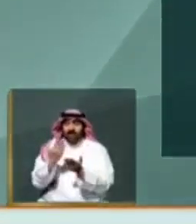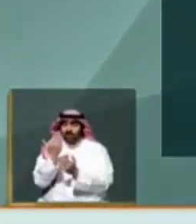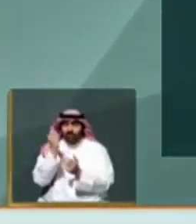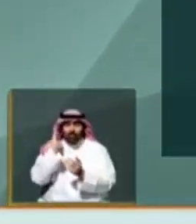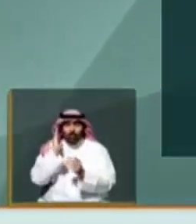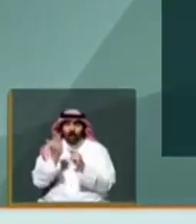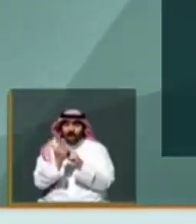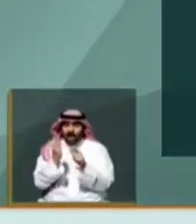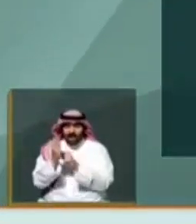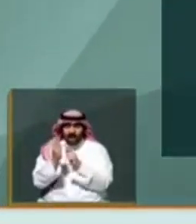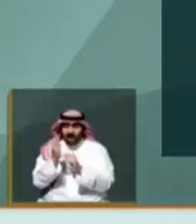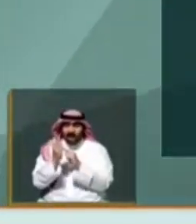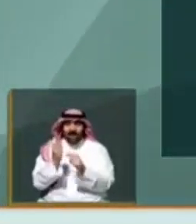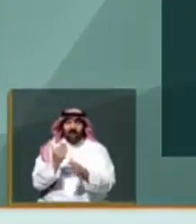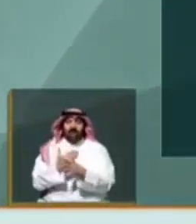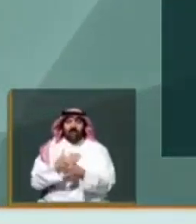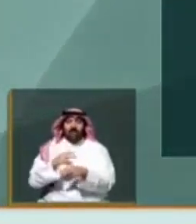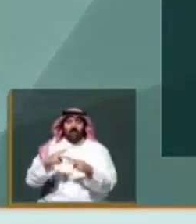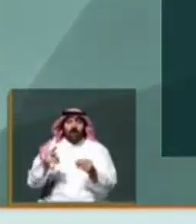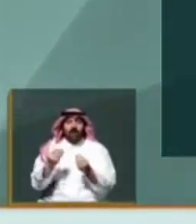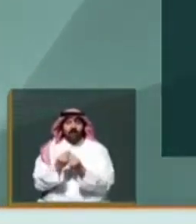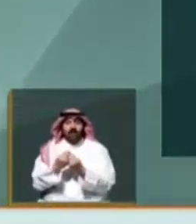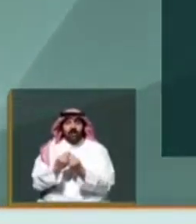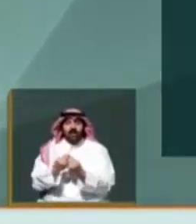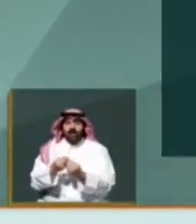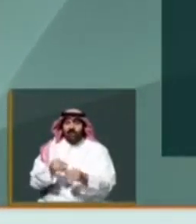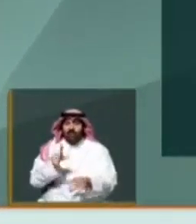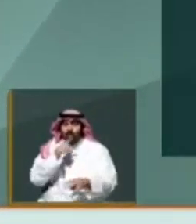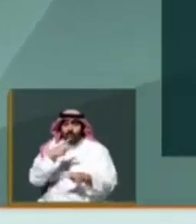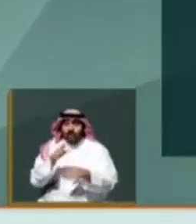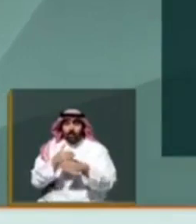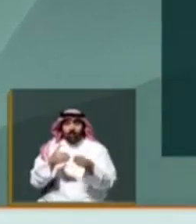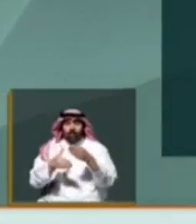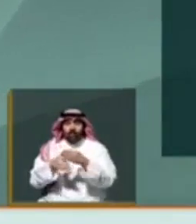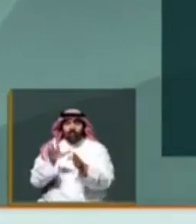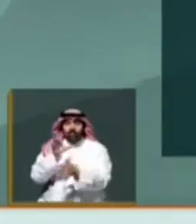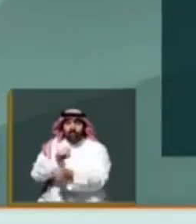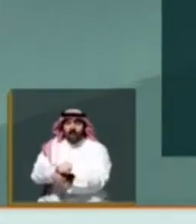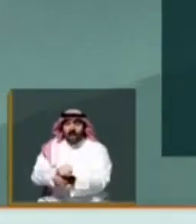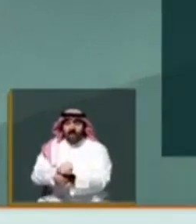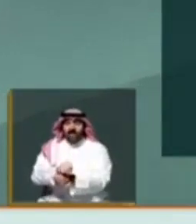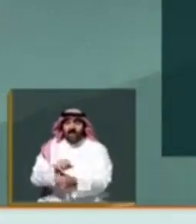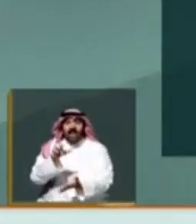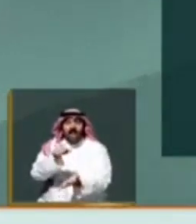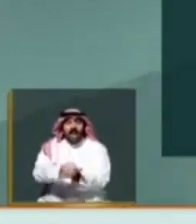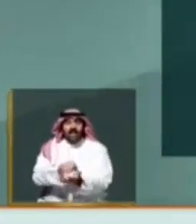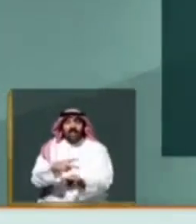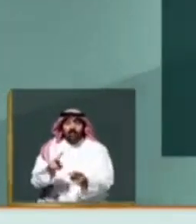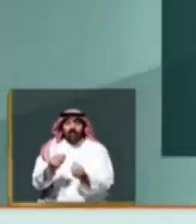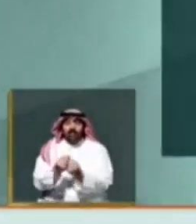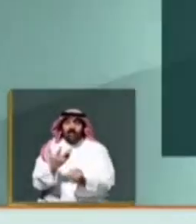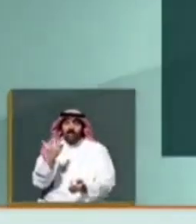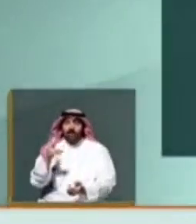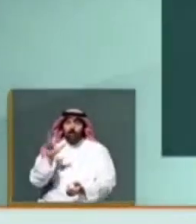عملية مختلفة، كما بلغ إجمالي عدد متصفحي المشاريع المتاحة للحجز عبر التطبيق أكثر من